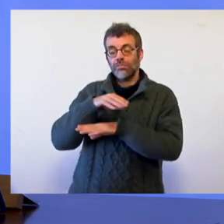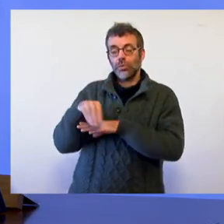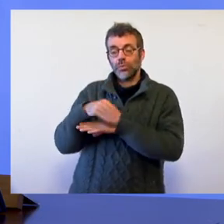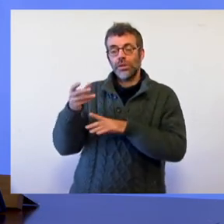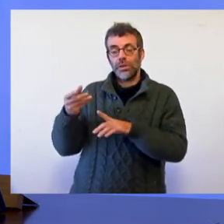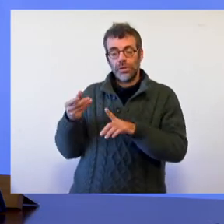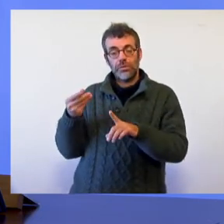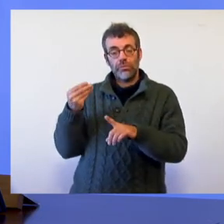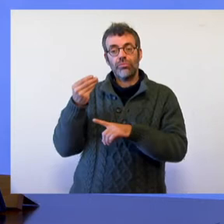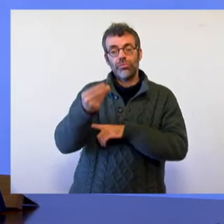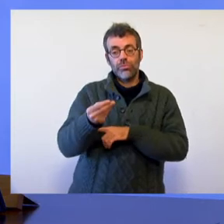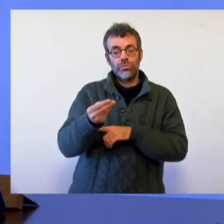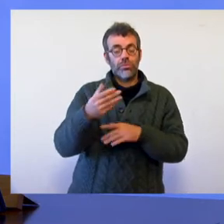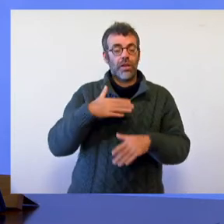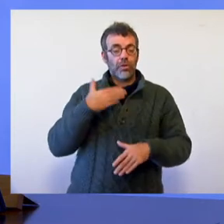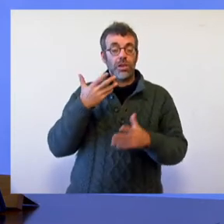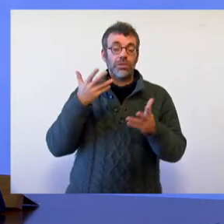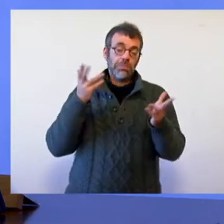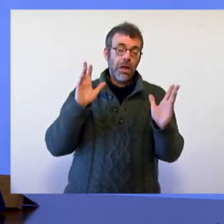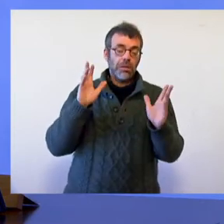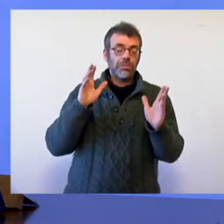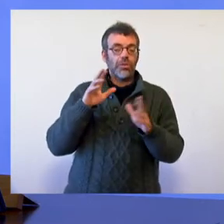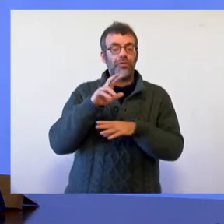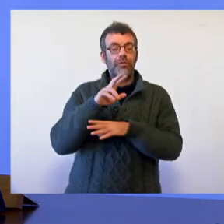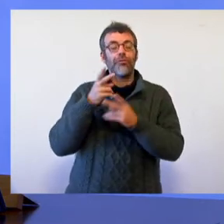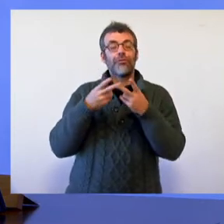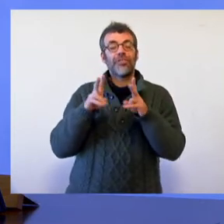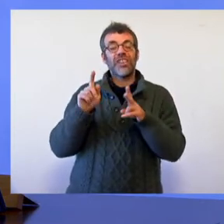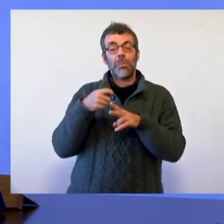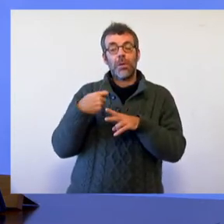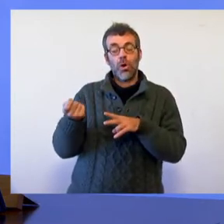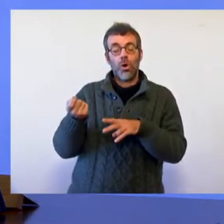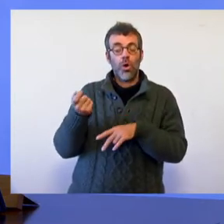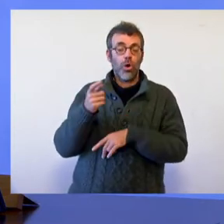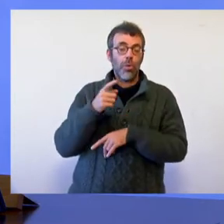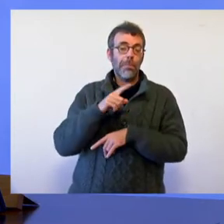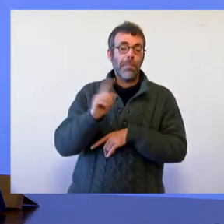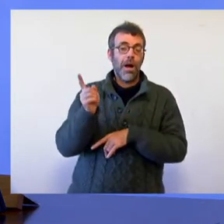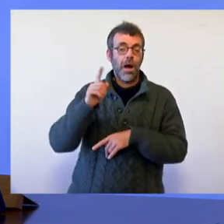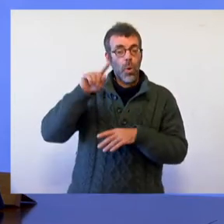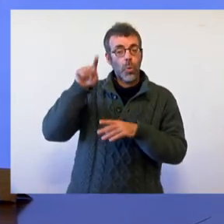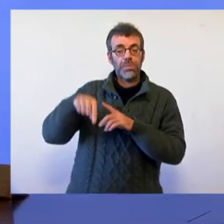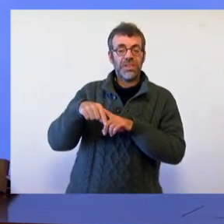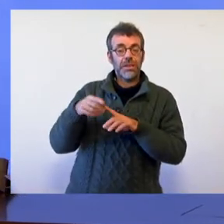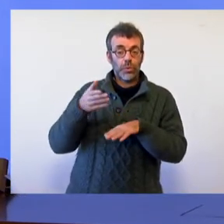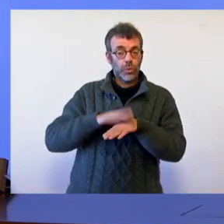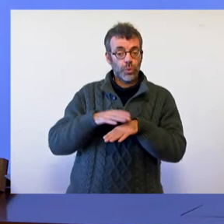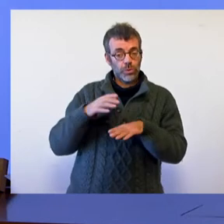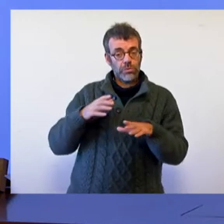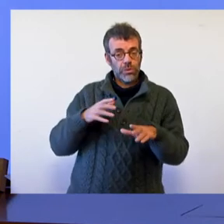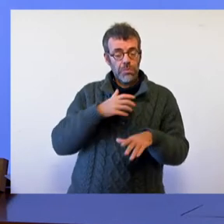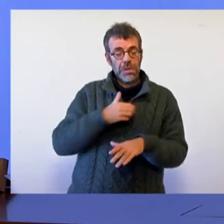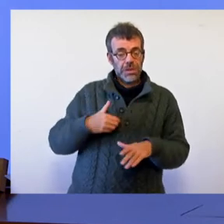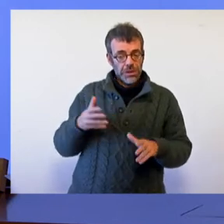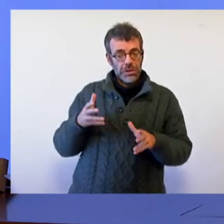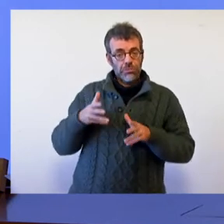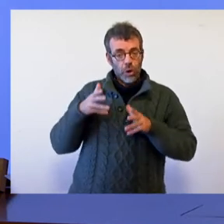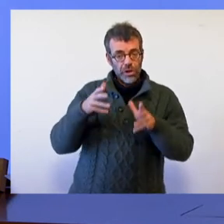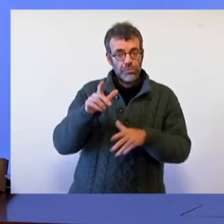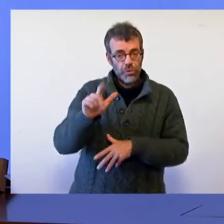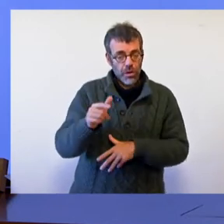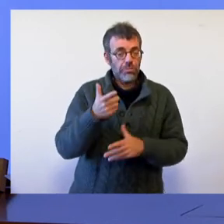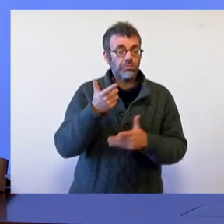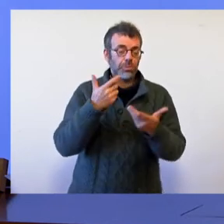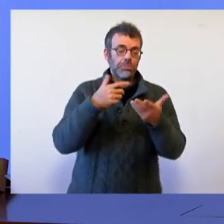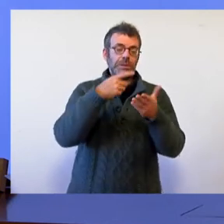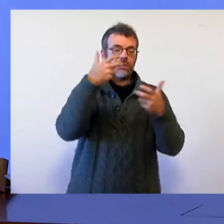compétence obligatoire, mais qui de fait est un service absolument fondamental. Donc les tarifs aujourd'hui sont basés sur le quotient